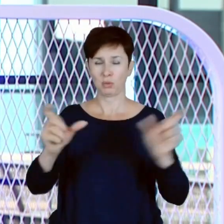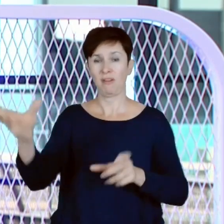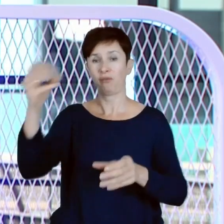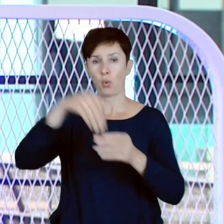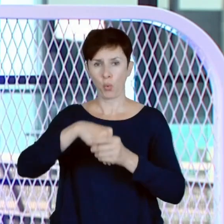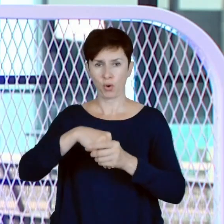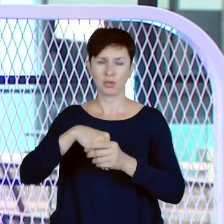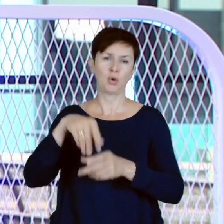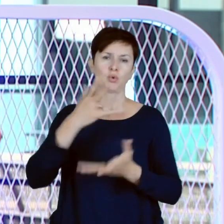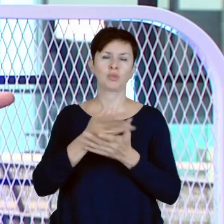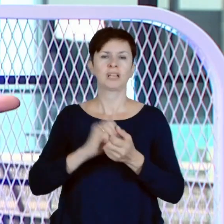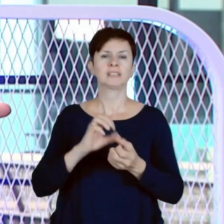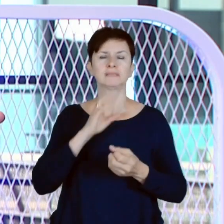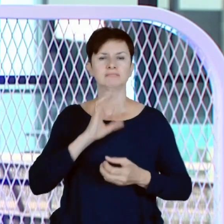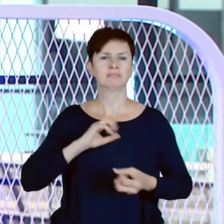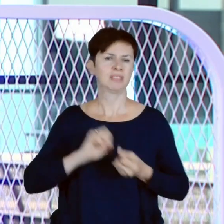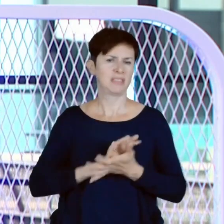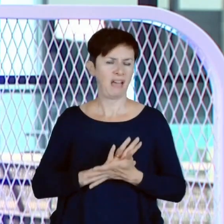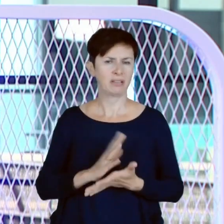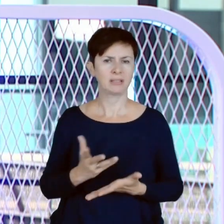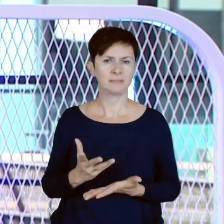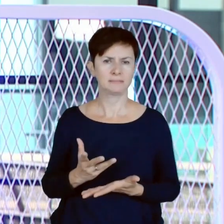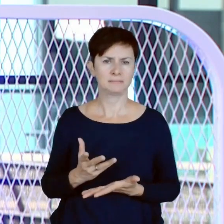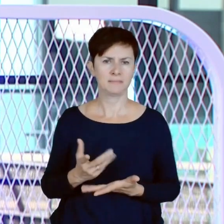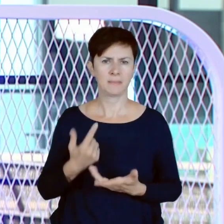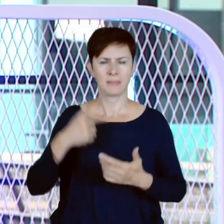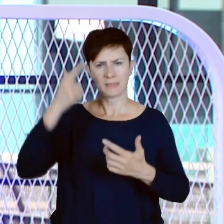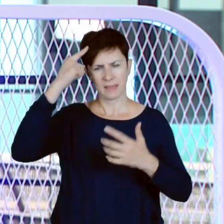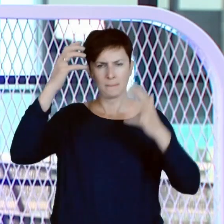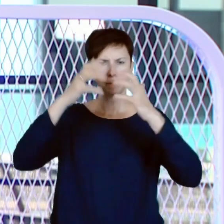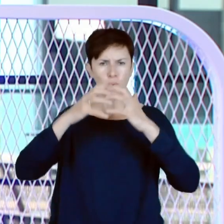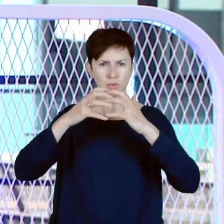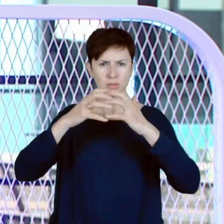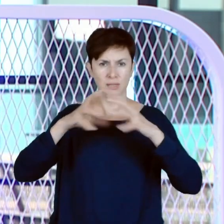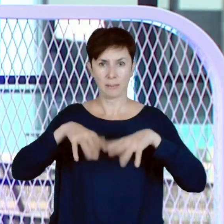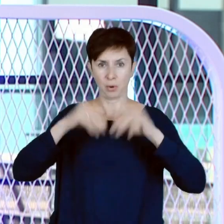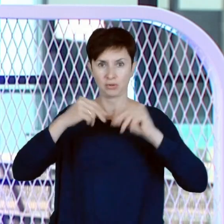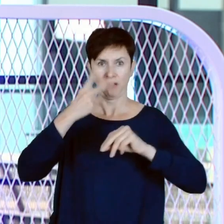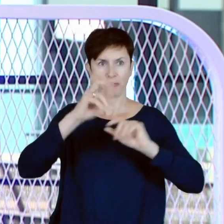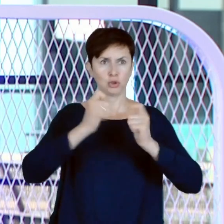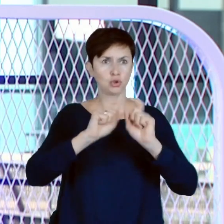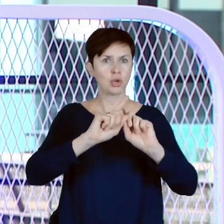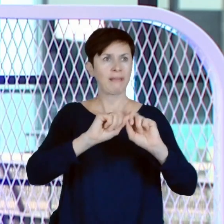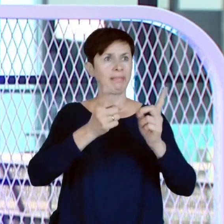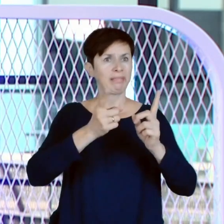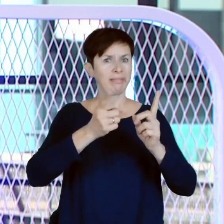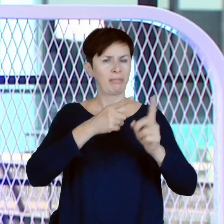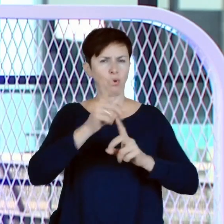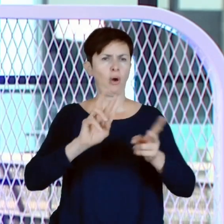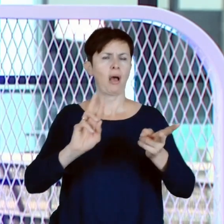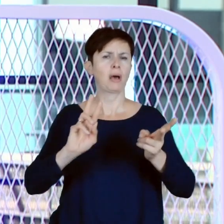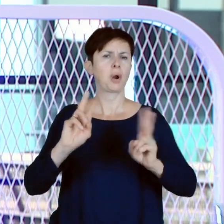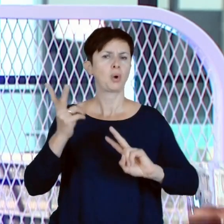To znaczy mam takie poczucie, że my, nasz mózg w pierwszym momencie, jeśli widzi coś innego, to raczej reaguje na to